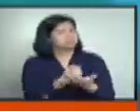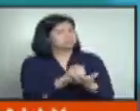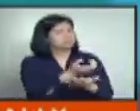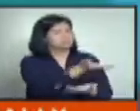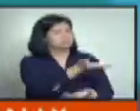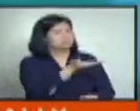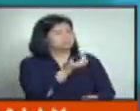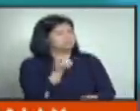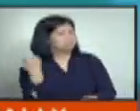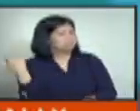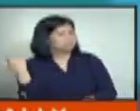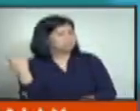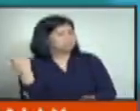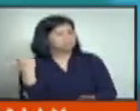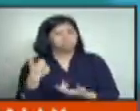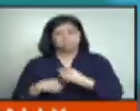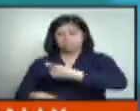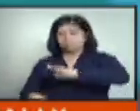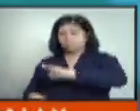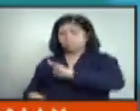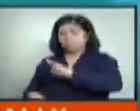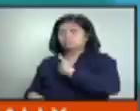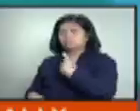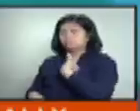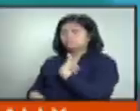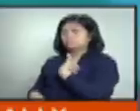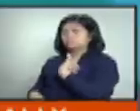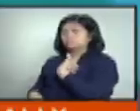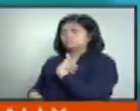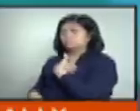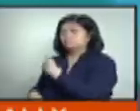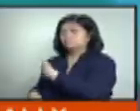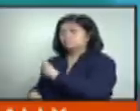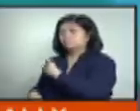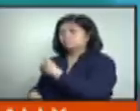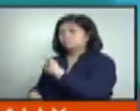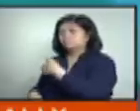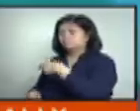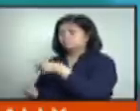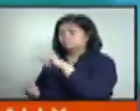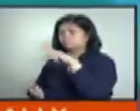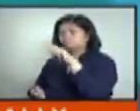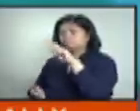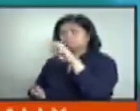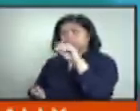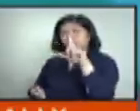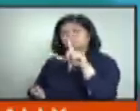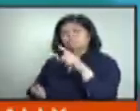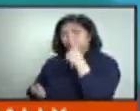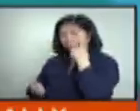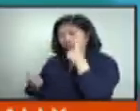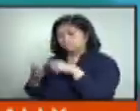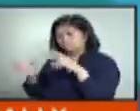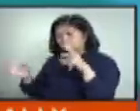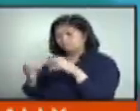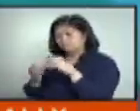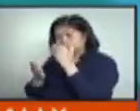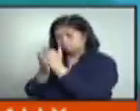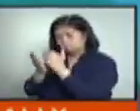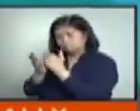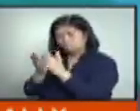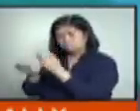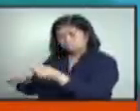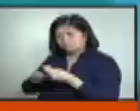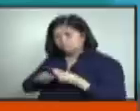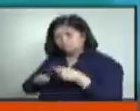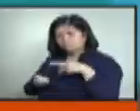sa'yo? Eh, ang inaano niya sa akin, yung pasapirol kasi, nag-claim kasi sa akin siya ng